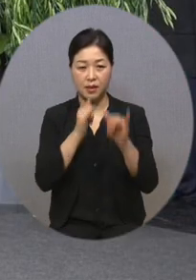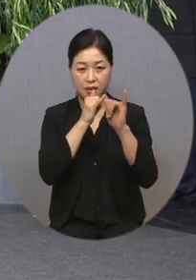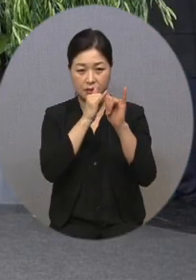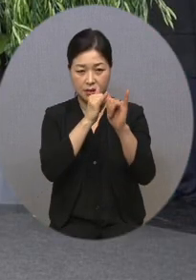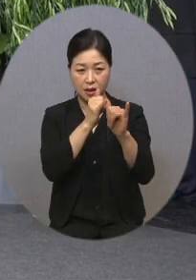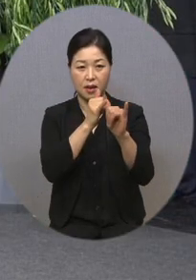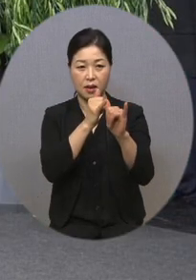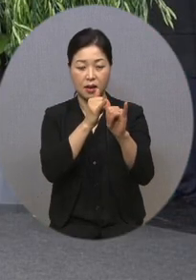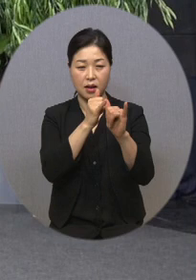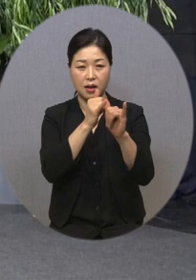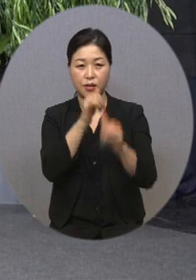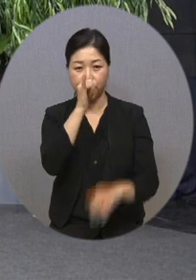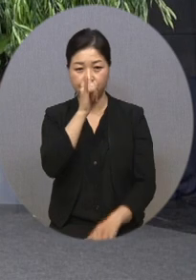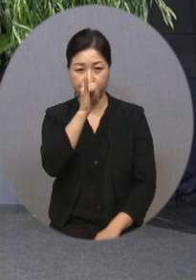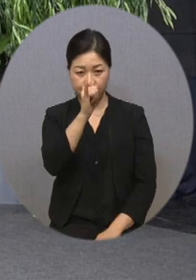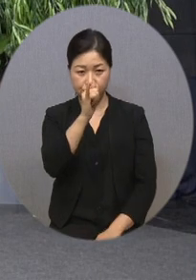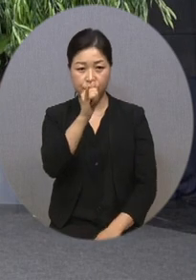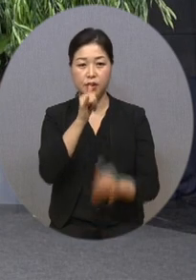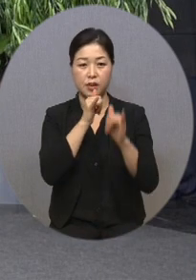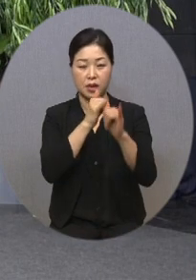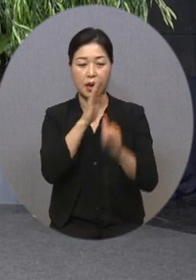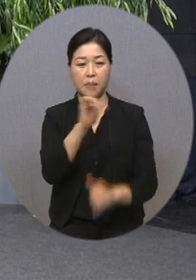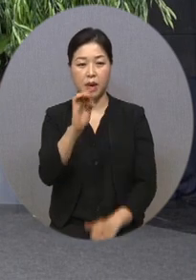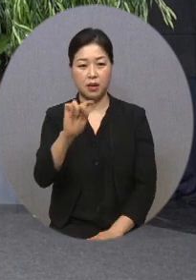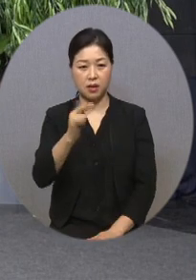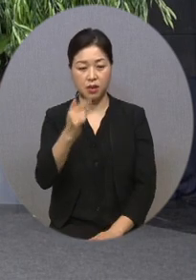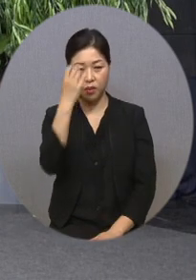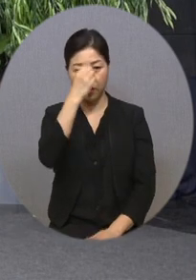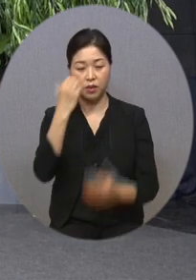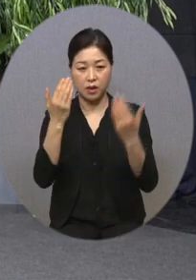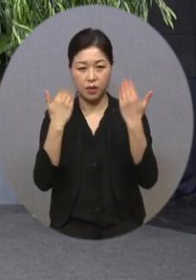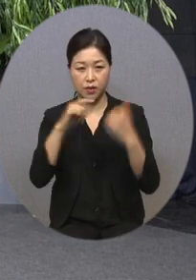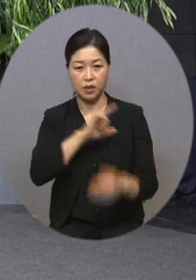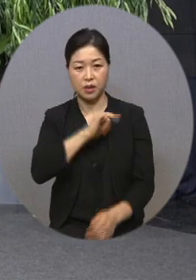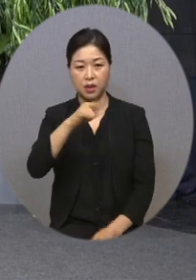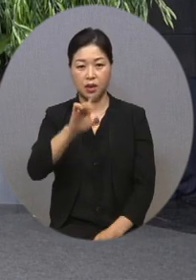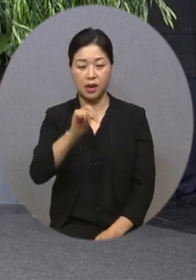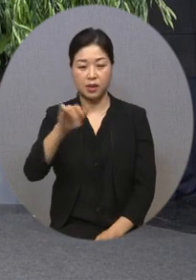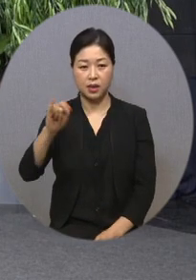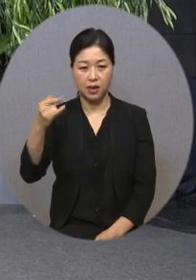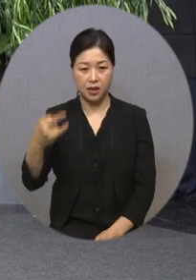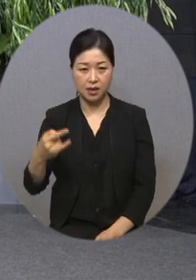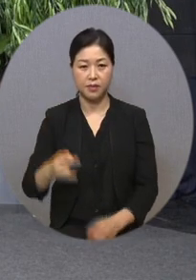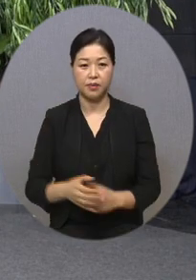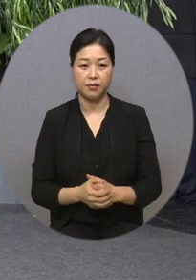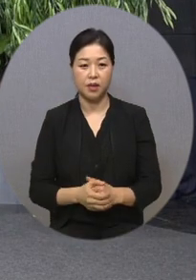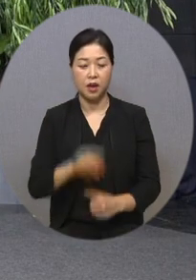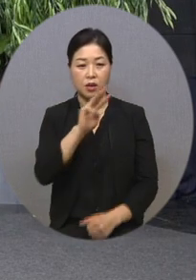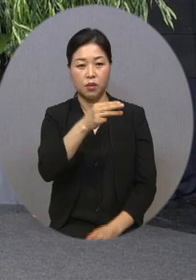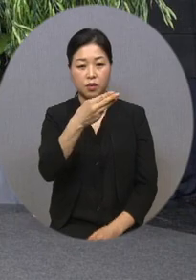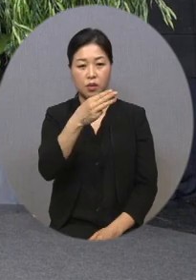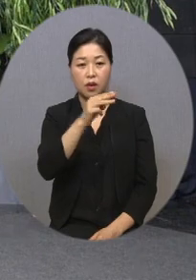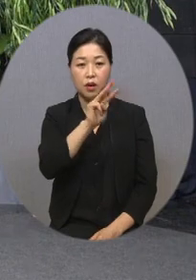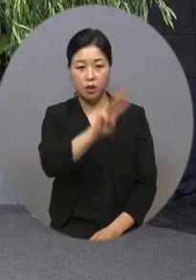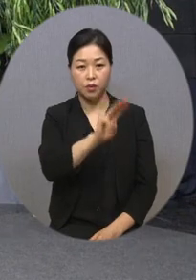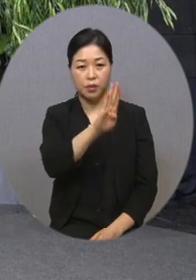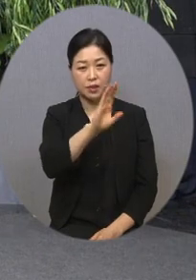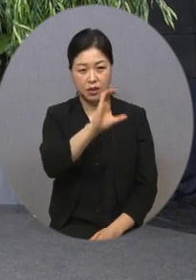상장 우수상 방산고등학교 강재희. 귀하는 WBC